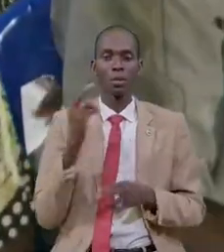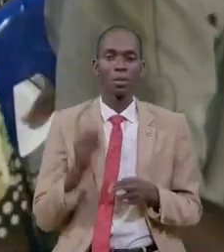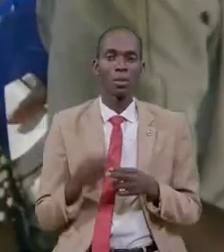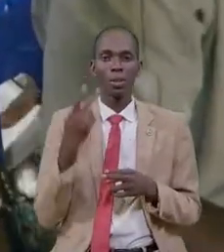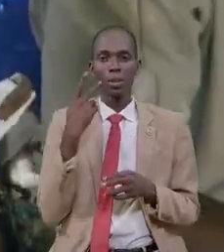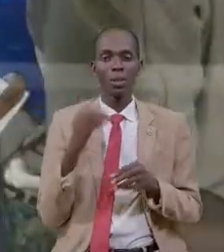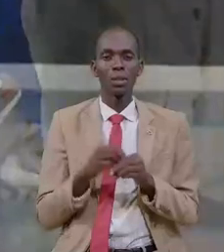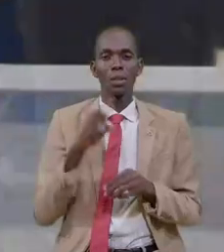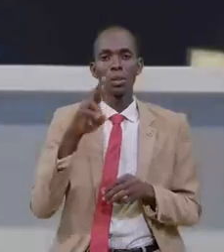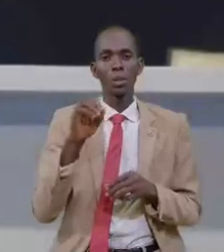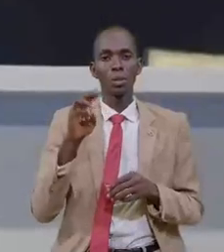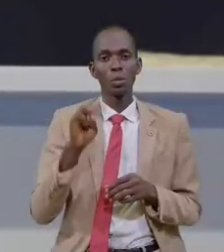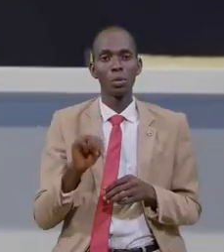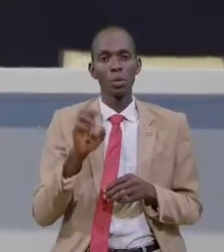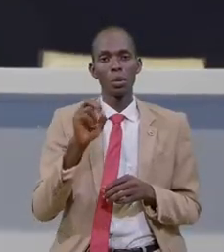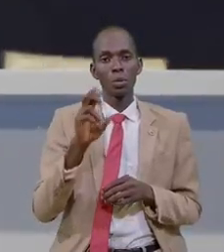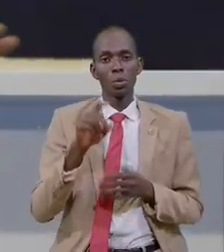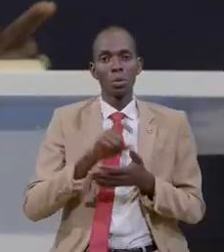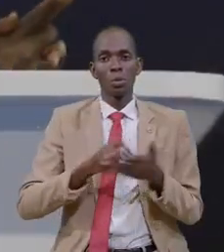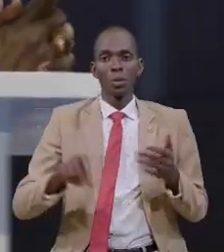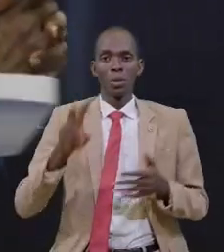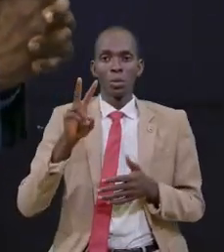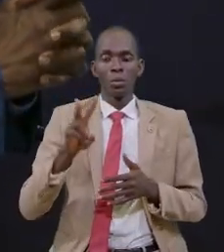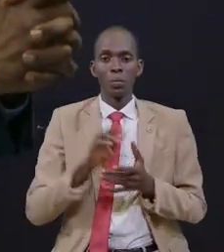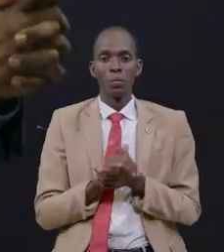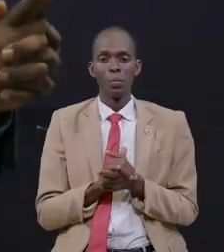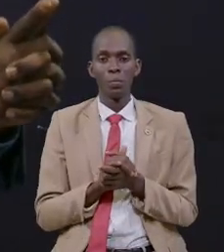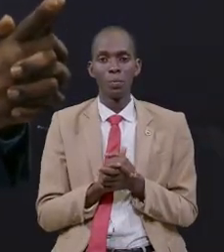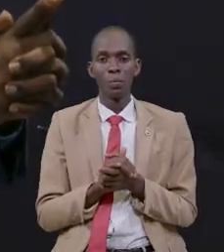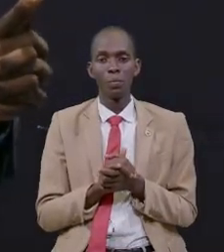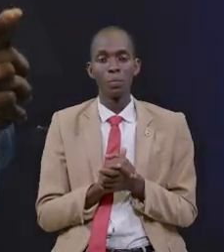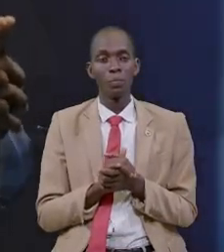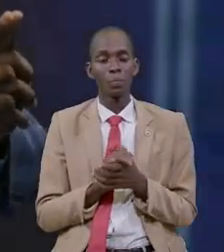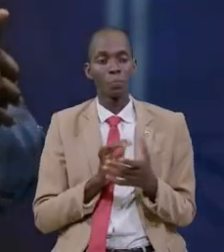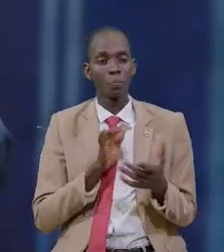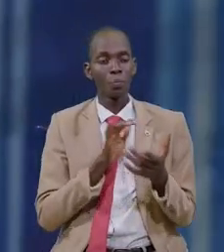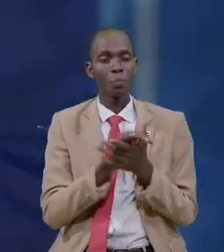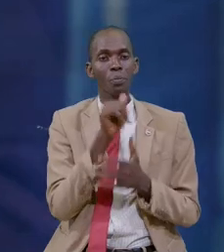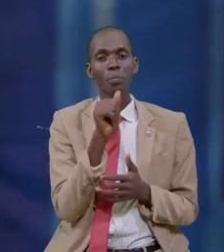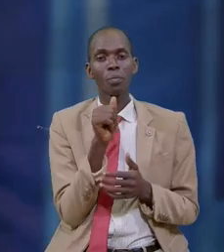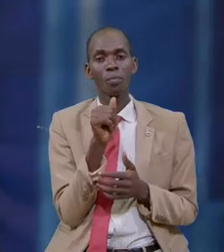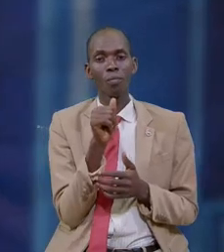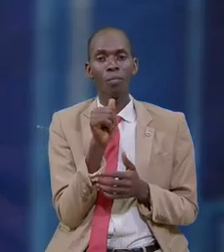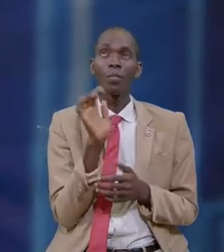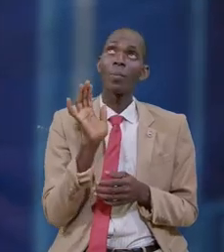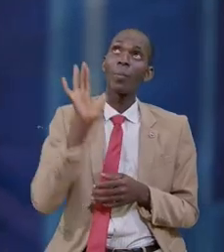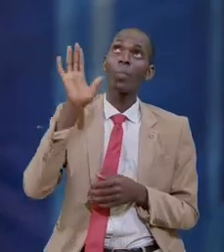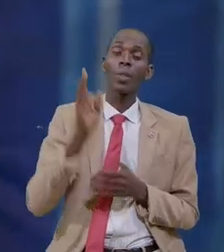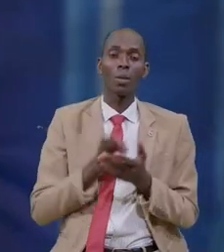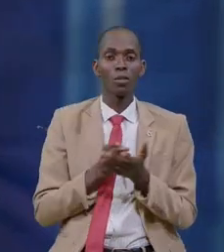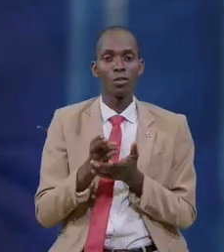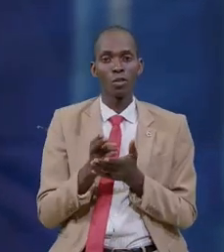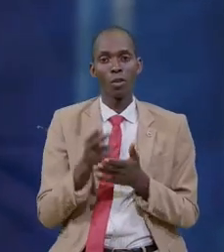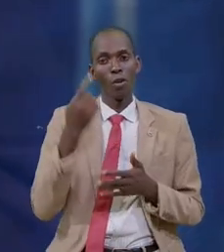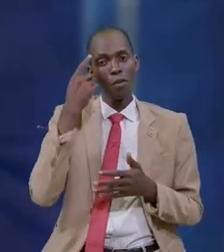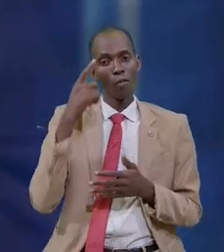chapitre 12, verset 2. Romains 12, verset 2. La confiance en sa vérité pour